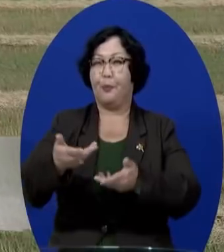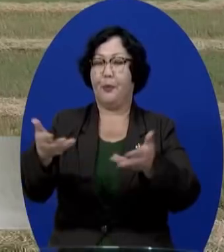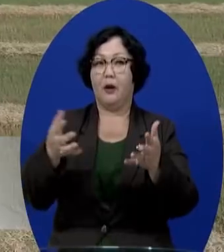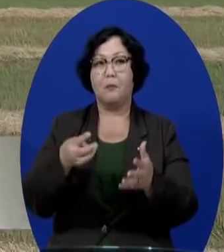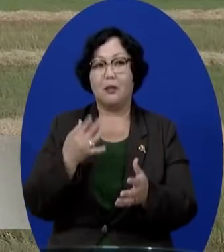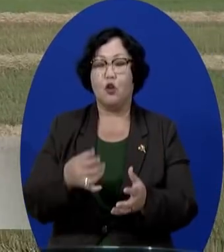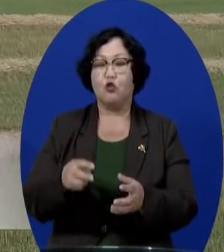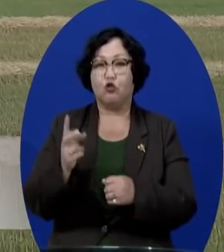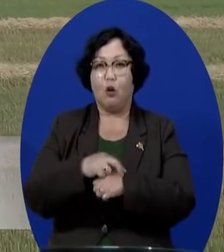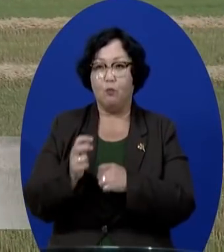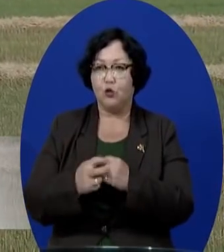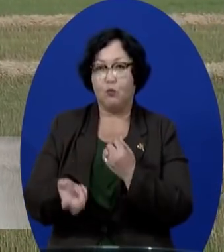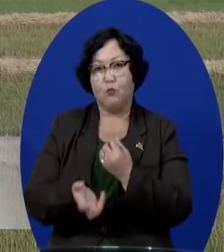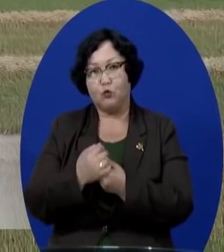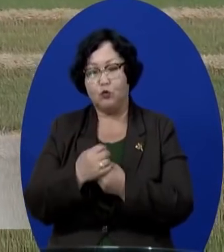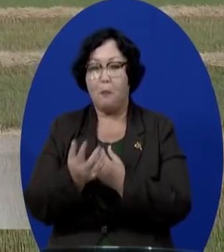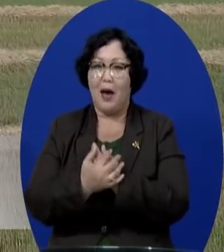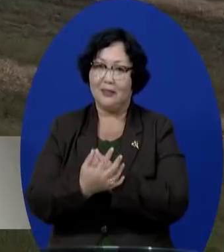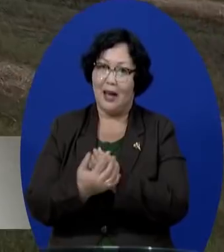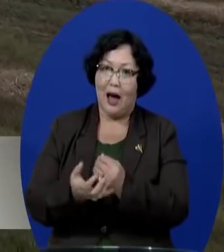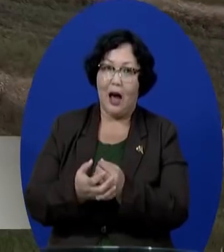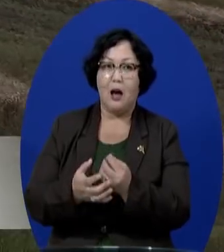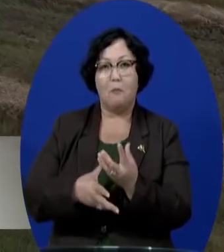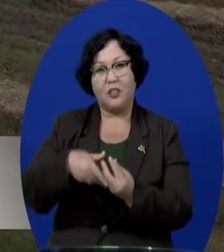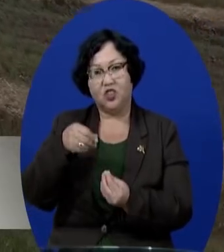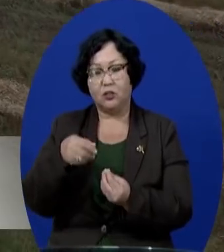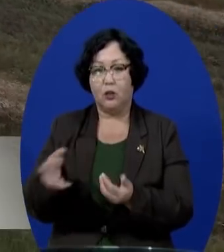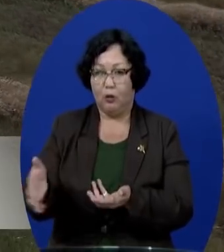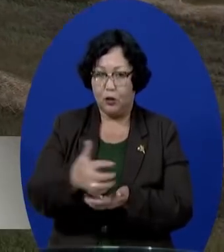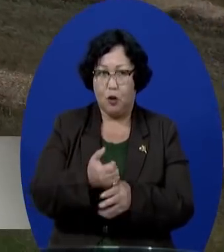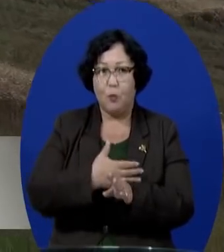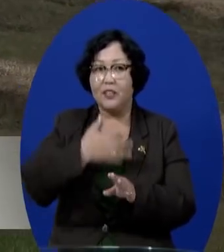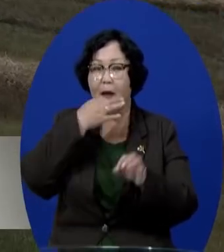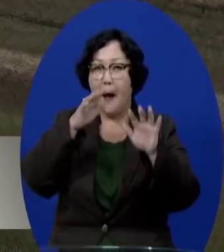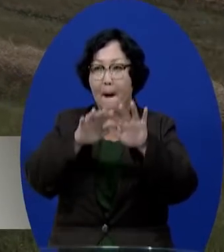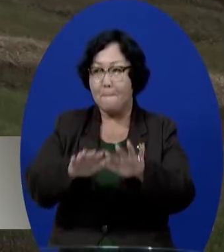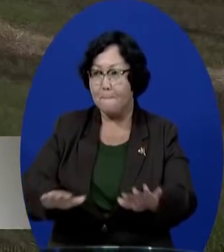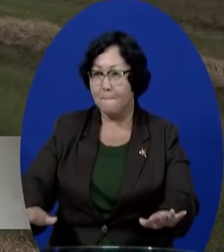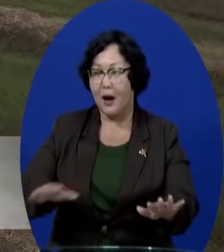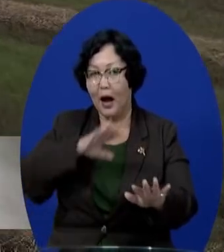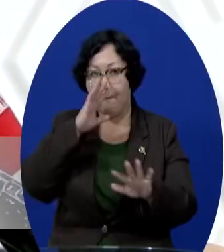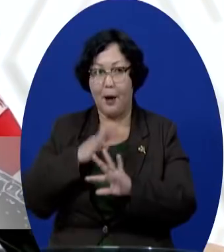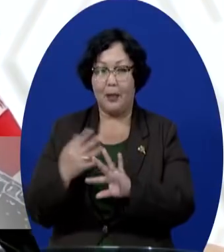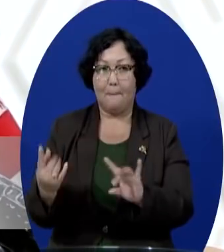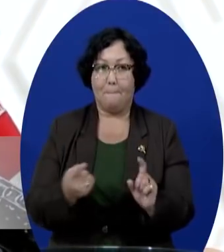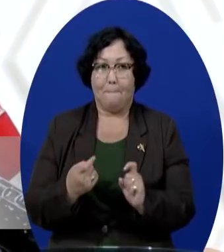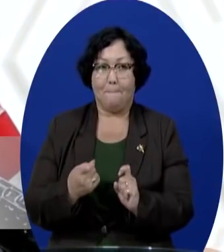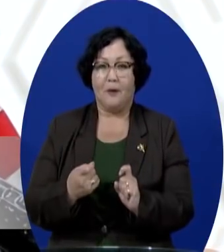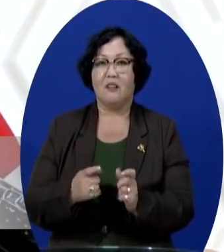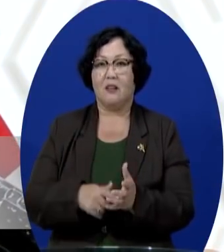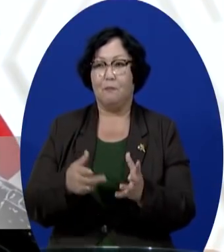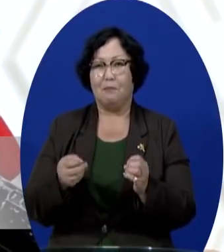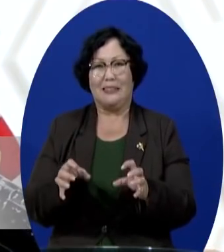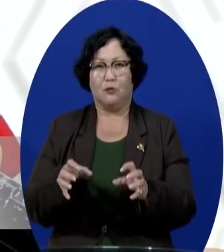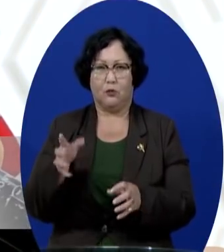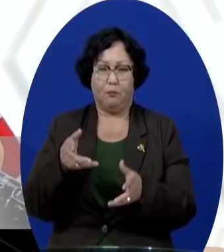явцад хөлдөж хайрагдахаас хамгаалах хучлага бэлтгэх зэргээр эрсдлээ сэргийлэхийг мэрэгжлтнүүд зөвлөж байла. Тарайны болцол